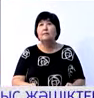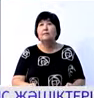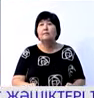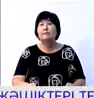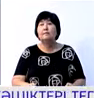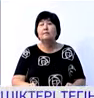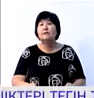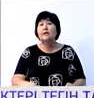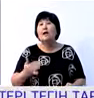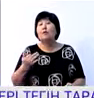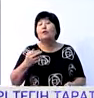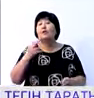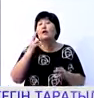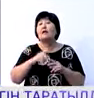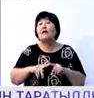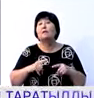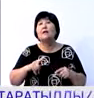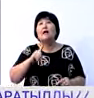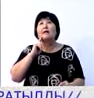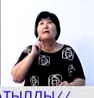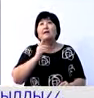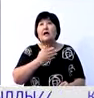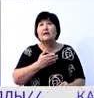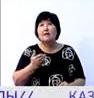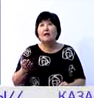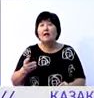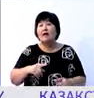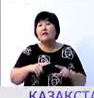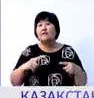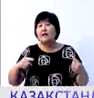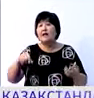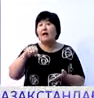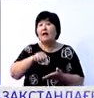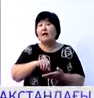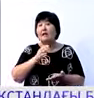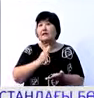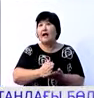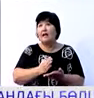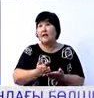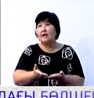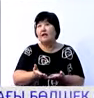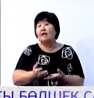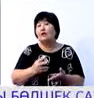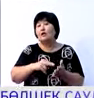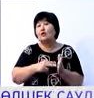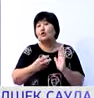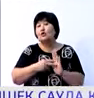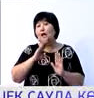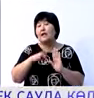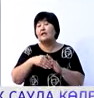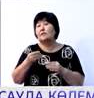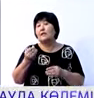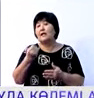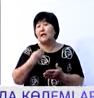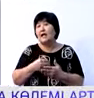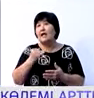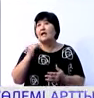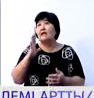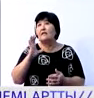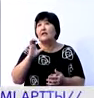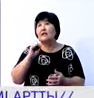Бұның финалы бізде ең жақсы жастар финалға қатысқанда тек қана жобаясындағы берілген қаржыдан бөлек инвесторын алды